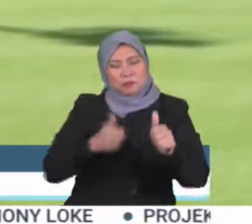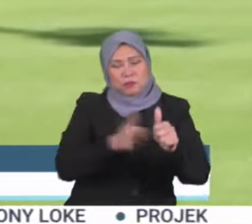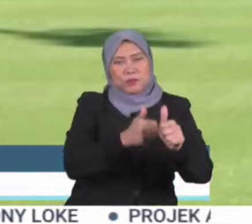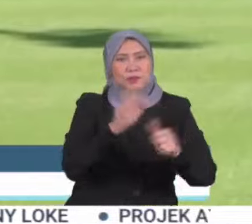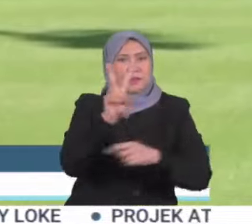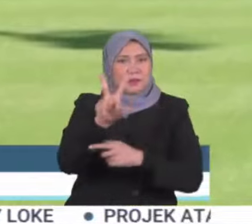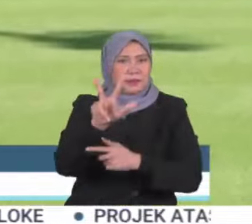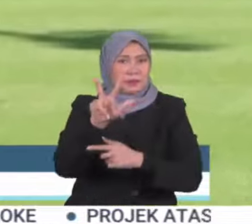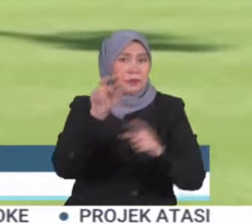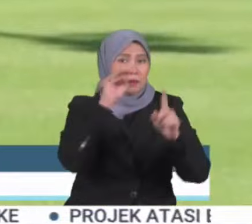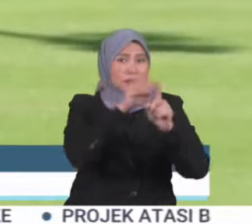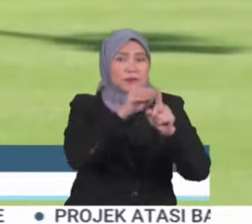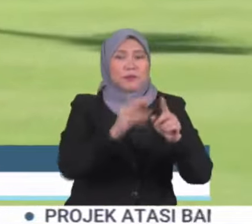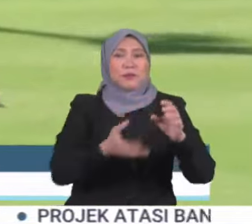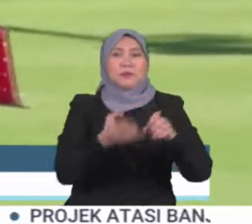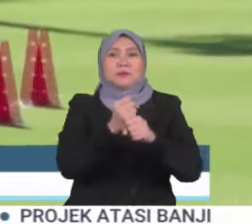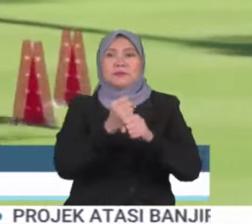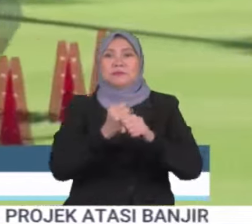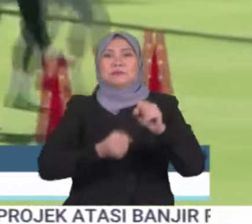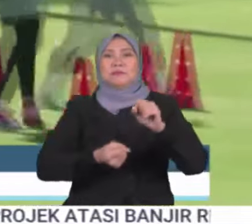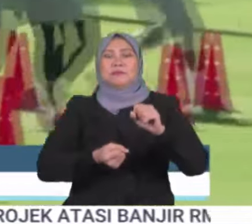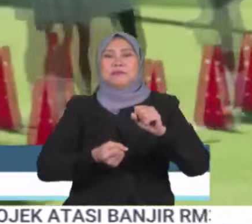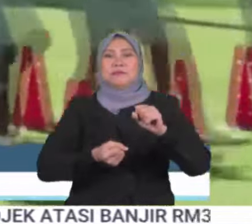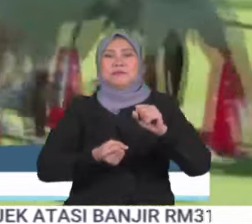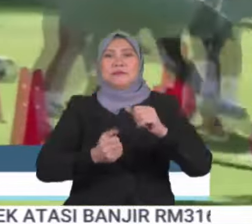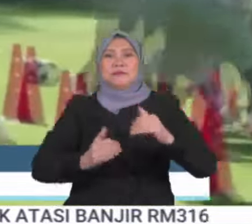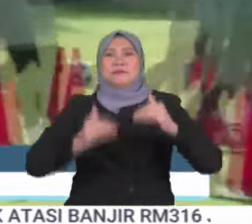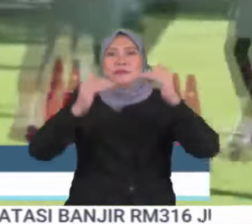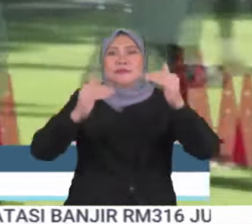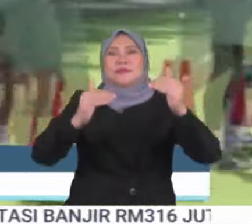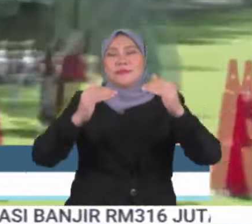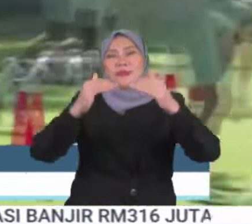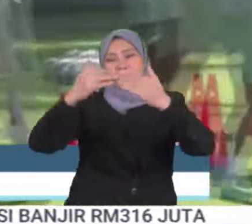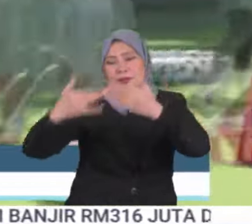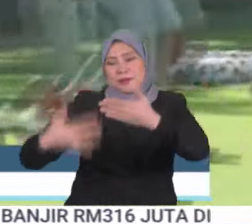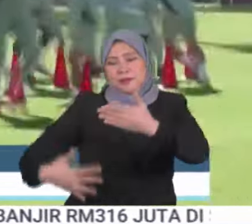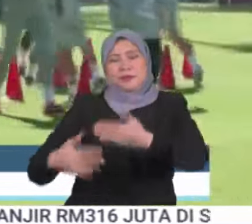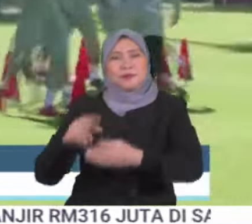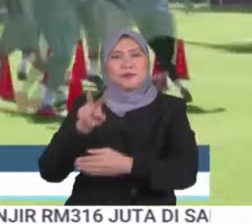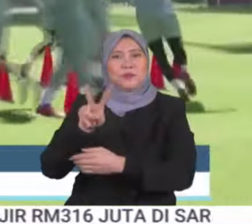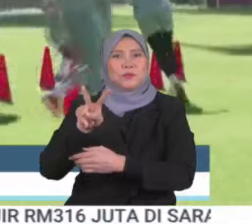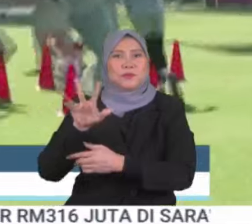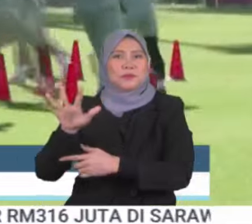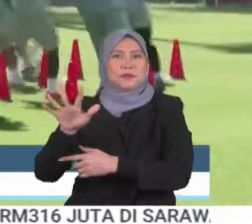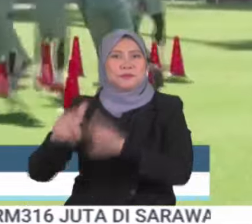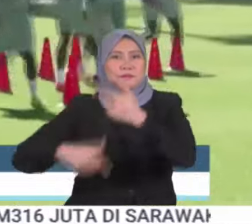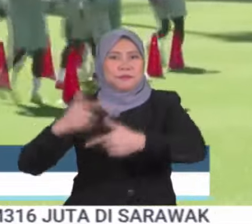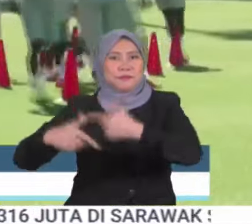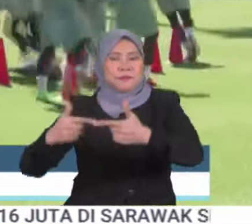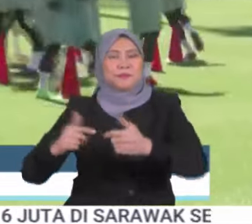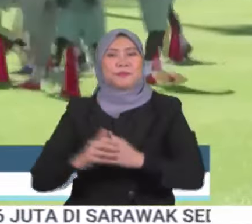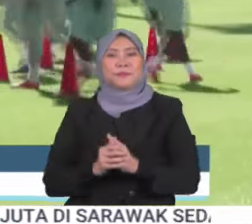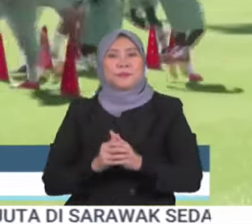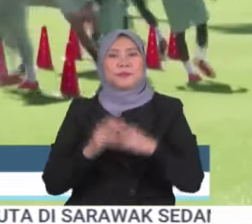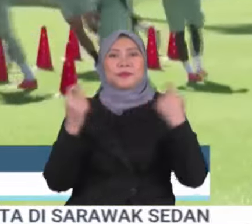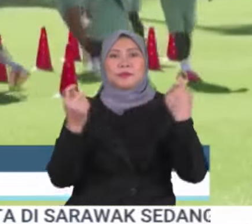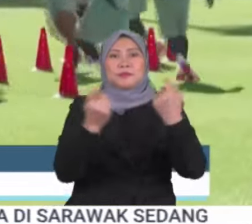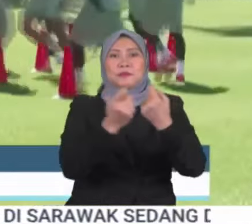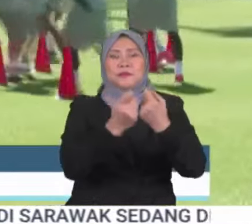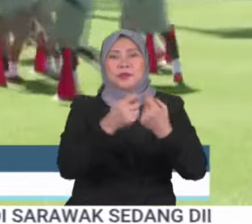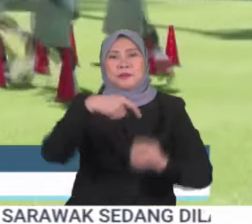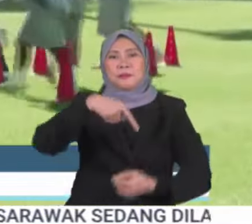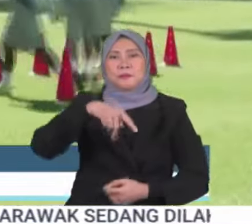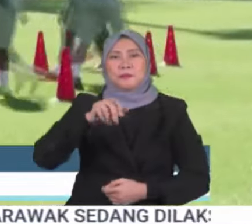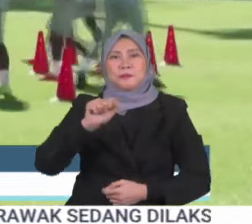mata bagi melonjakkan kedudukan pasukan yang kini berada di tangga ke-25. Skuad kendalian Paulo